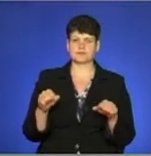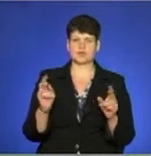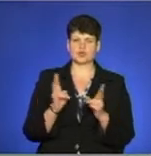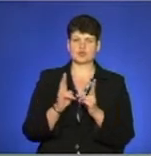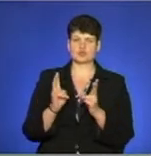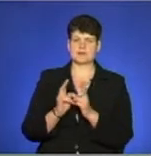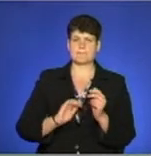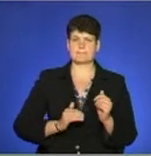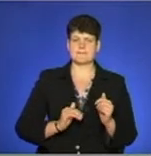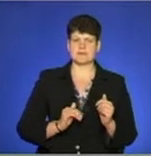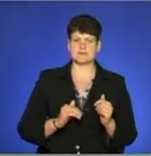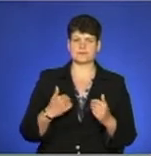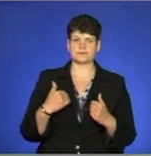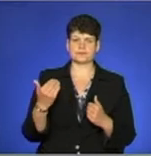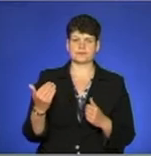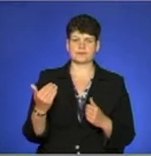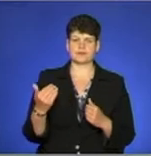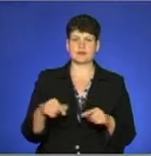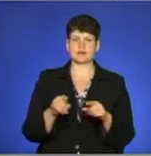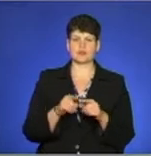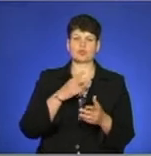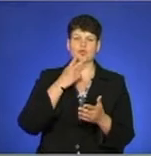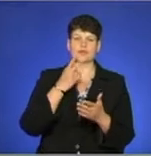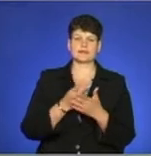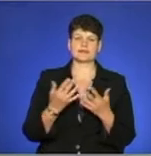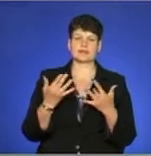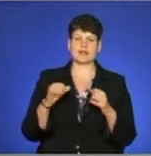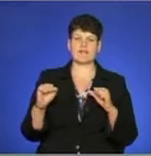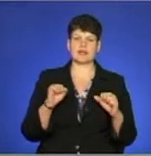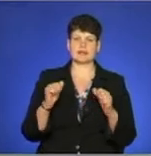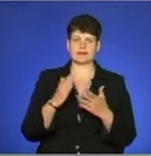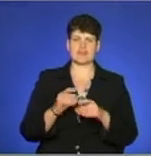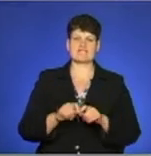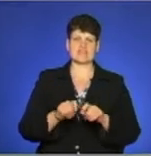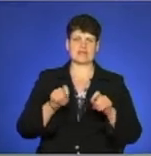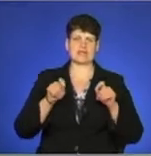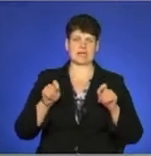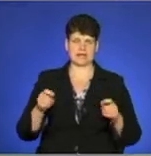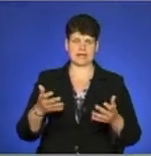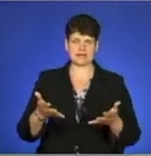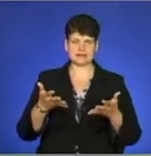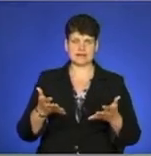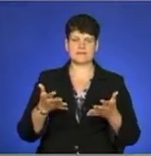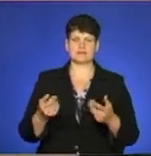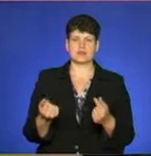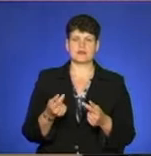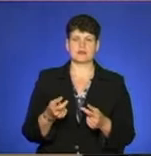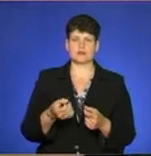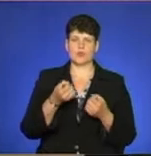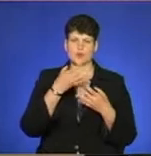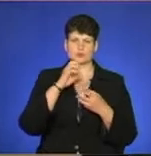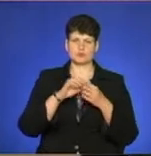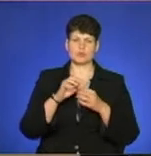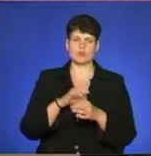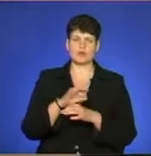зустріч бізнесу B2B, а також показує, наскільки влада відкрита, наскільки є привабливий проєкт. Це